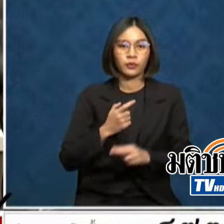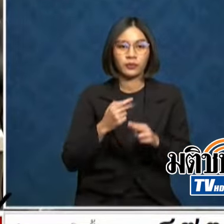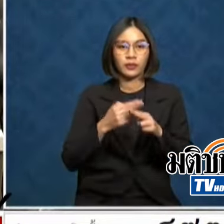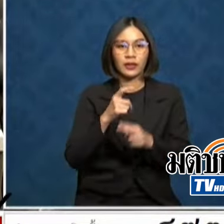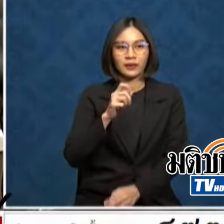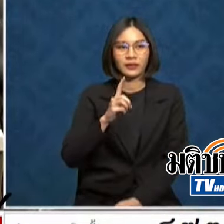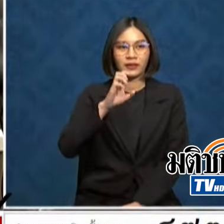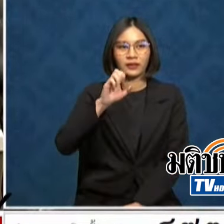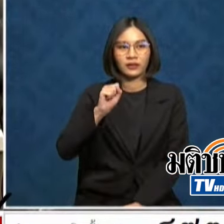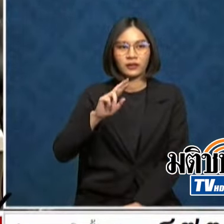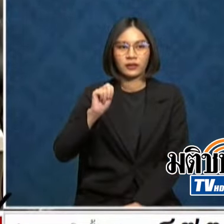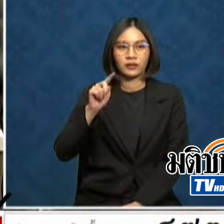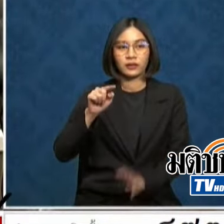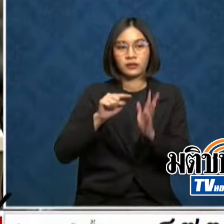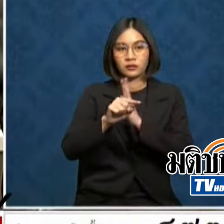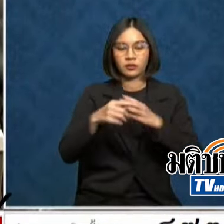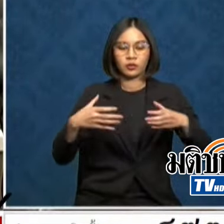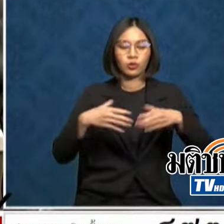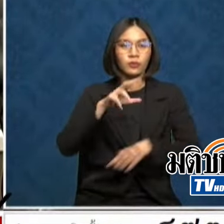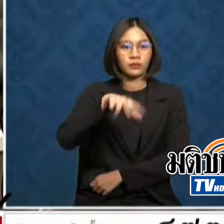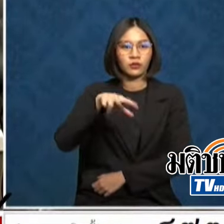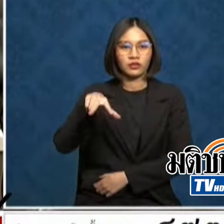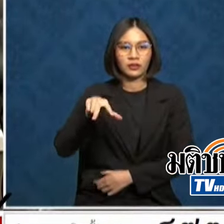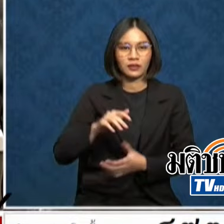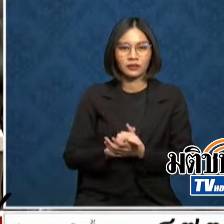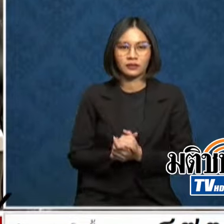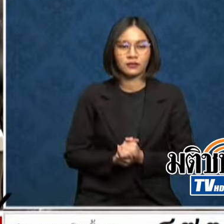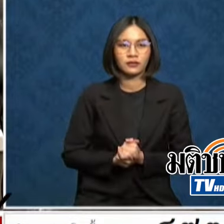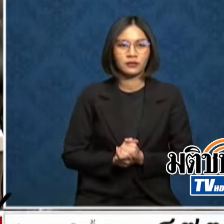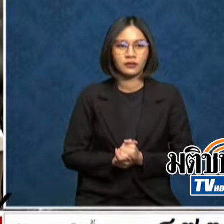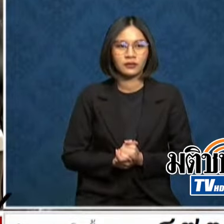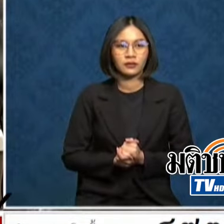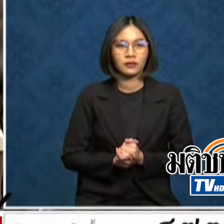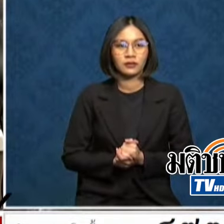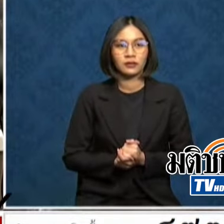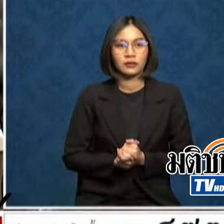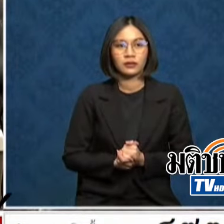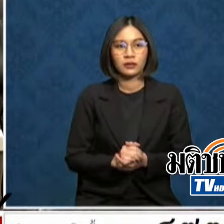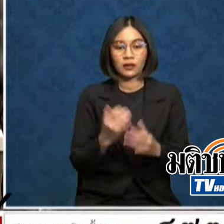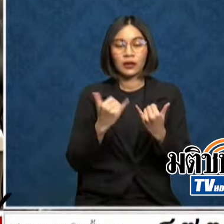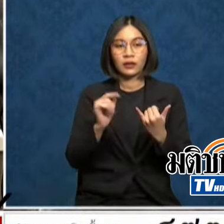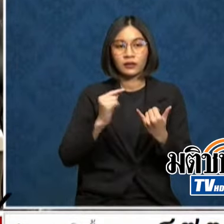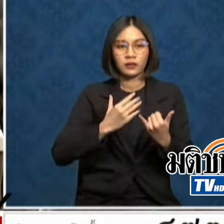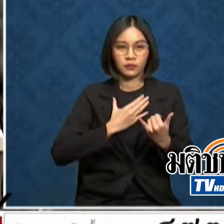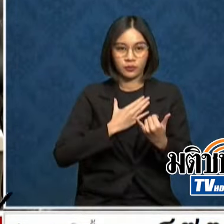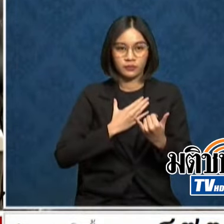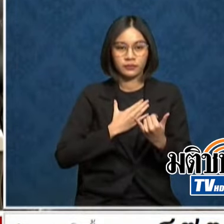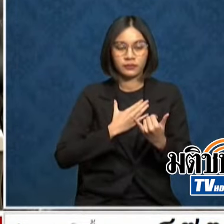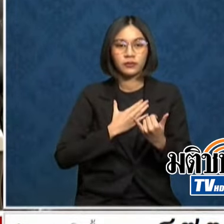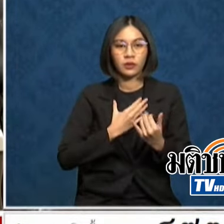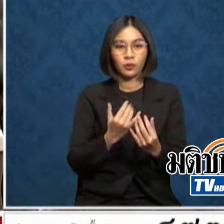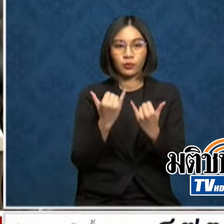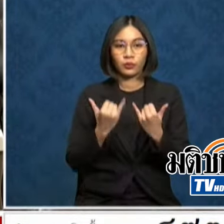ตส.ส.บัญชีรายชื่อจากพรรคเพื่อไทยเรื่องนี้ตัวผม